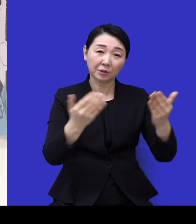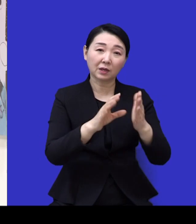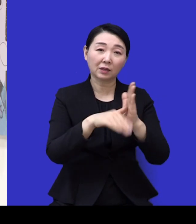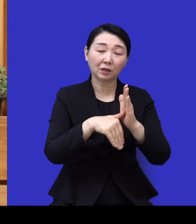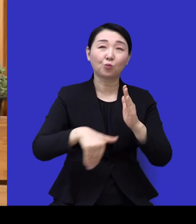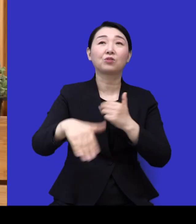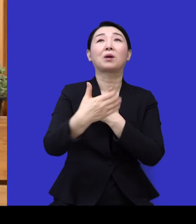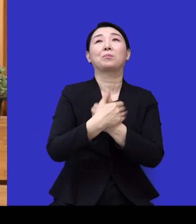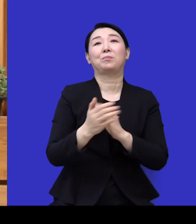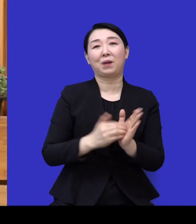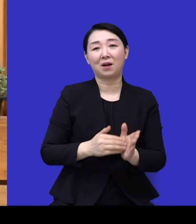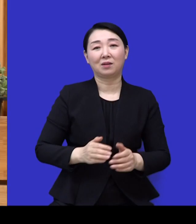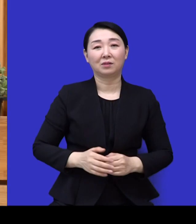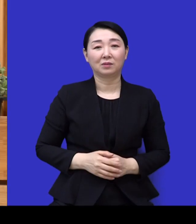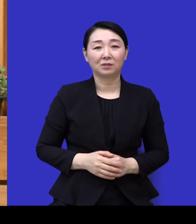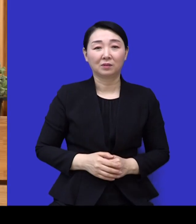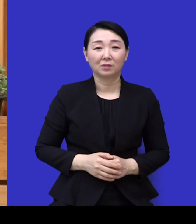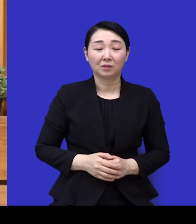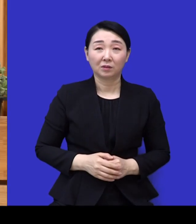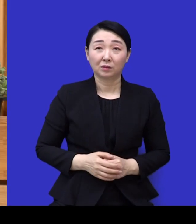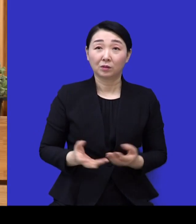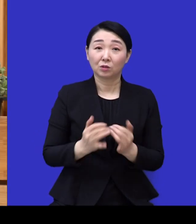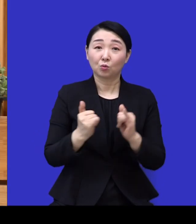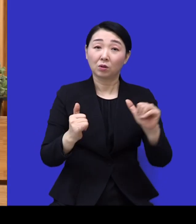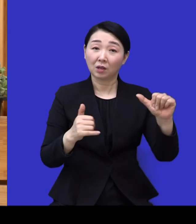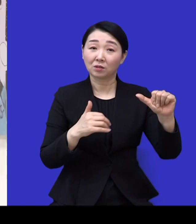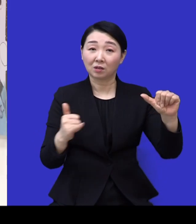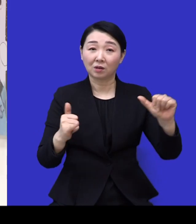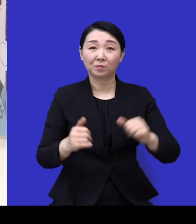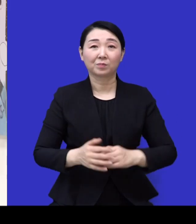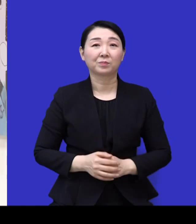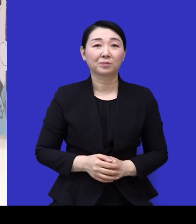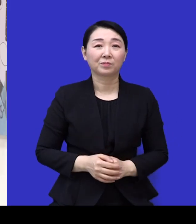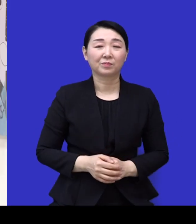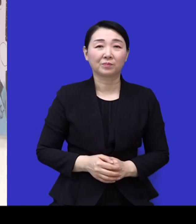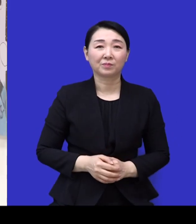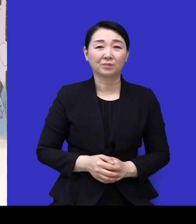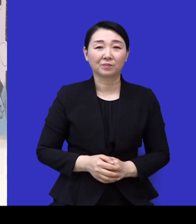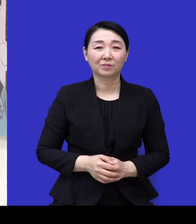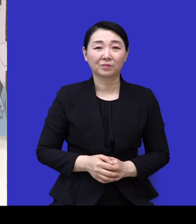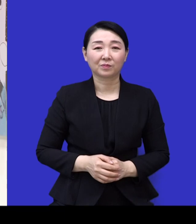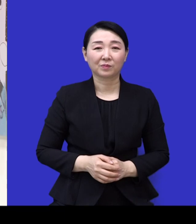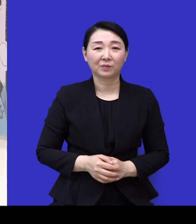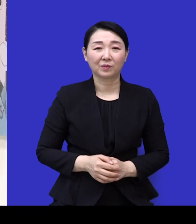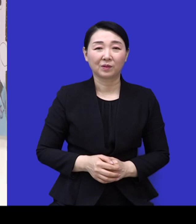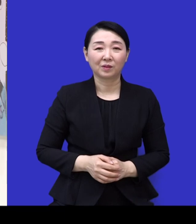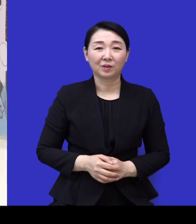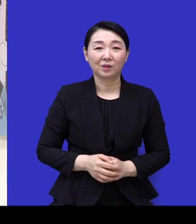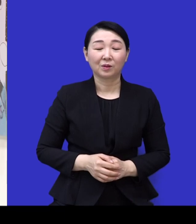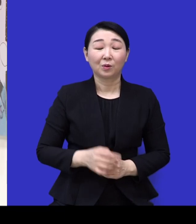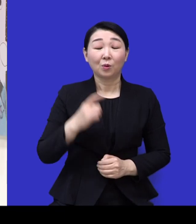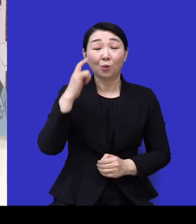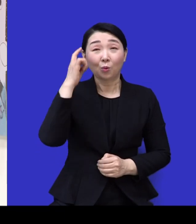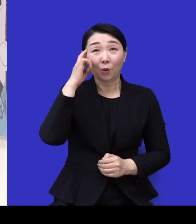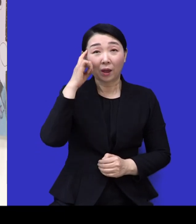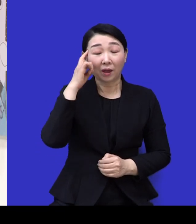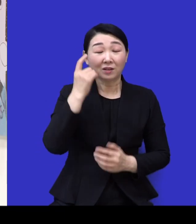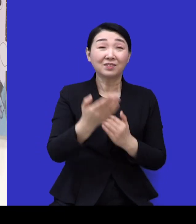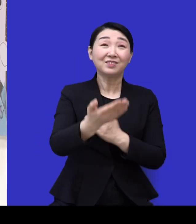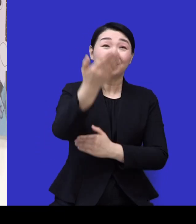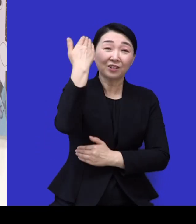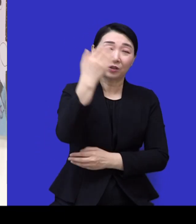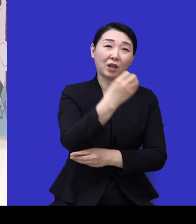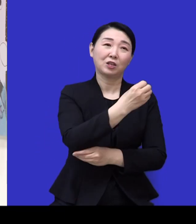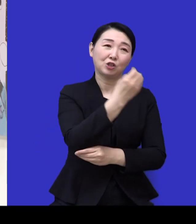일을 맡았어요. 그래서 직원이 5명밖에 없는데요. 네네. 그래서 그러니까 앞뒤로 신문사들이 다 했었는데 언론사가 했는데